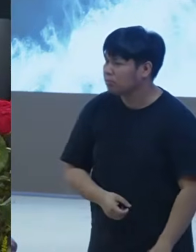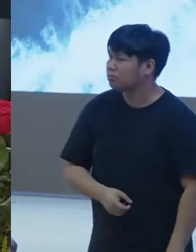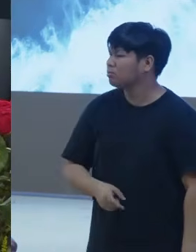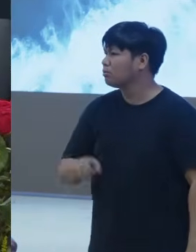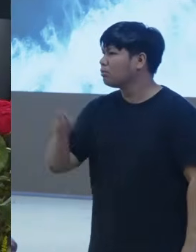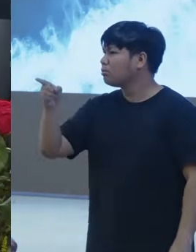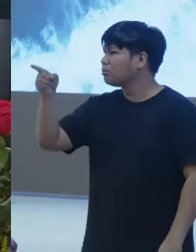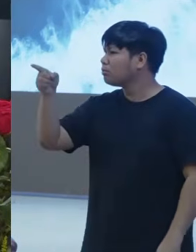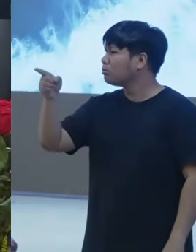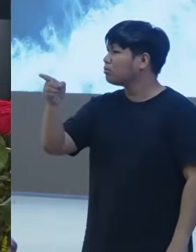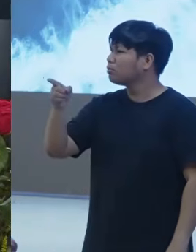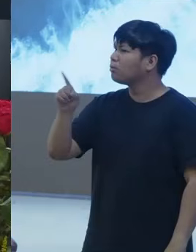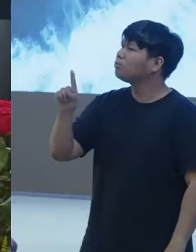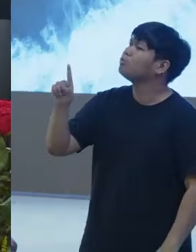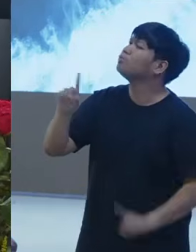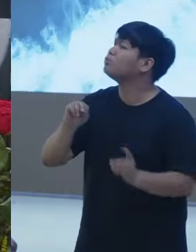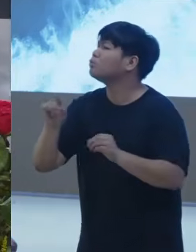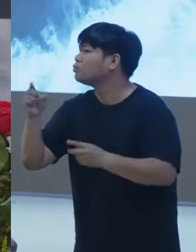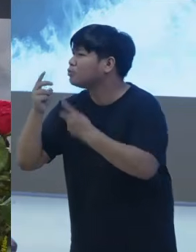yung kaaway